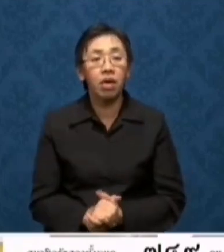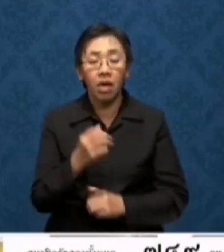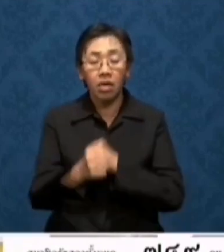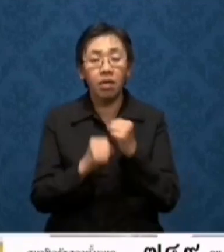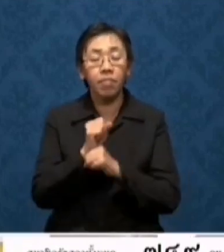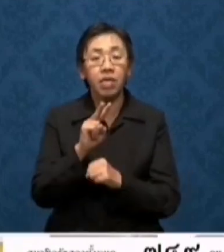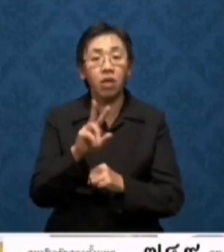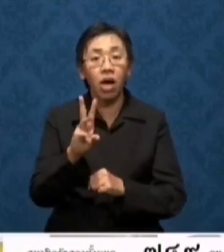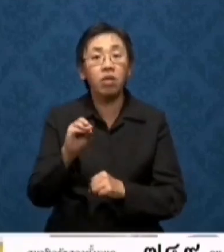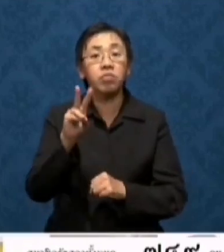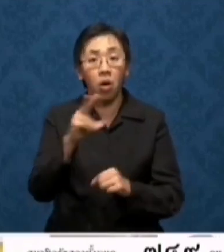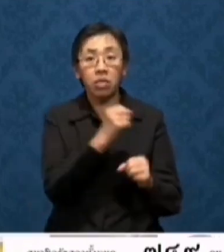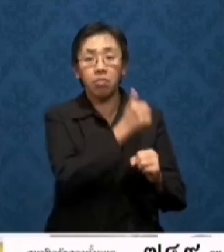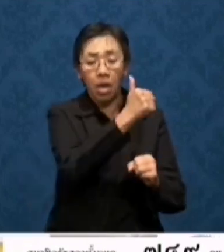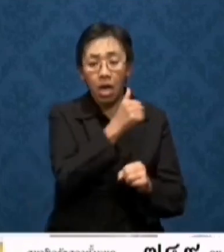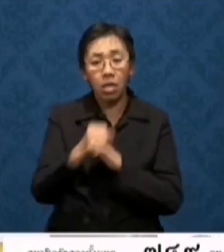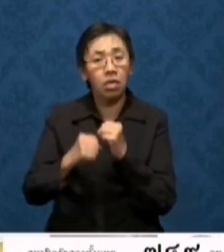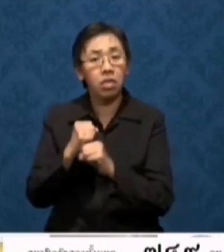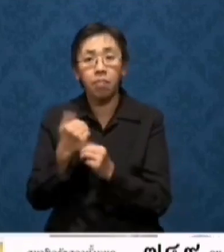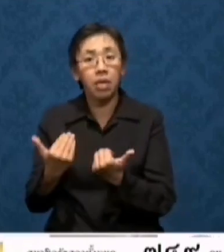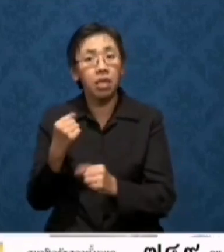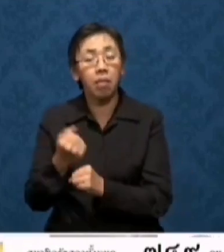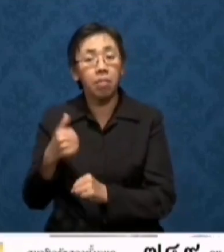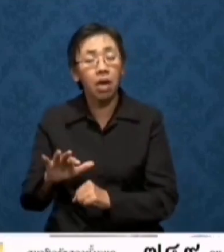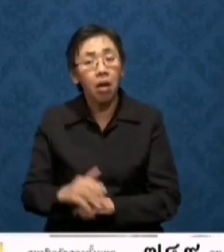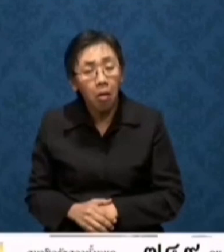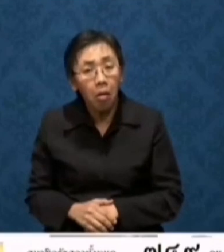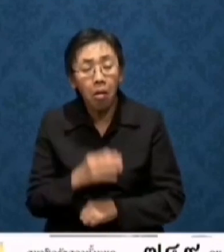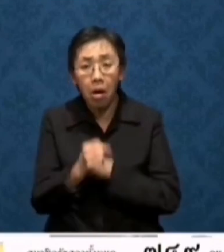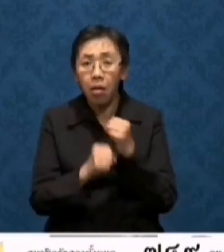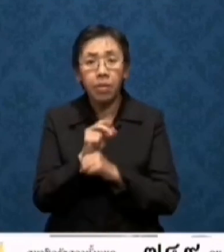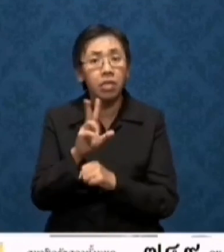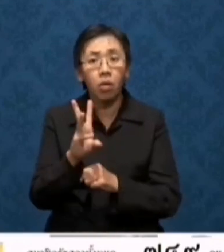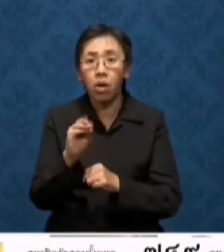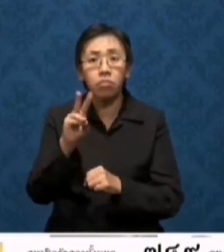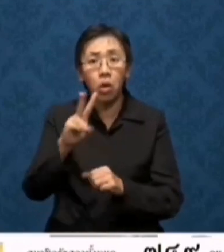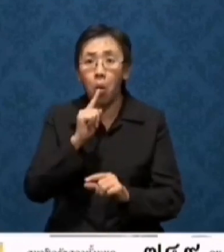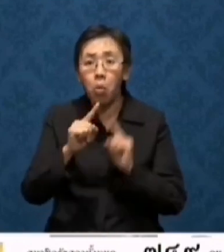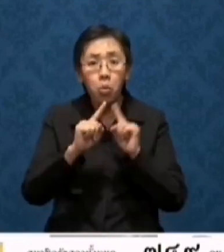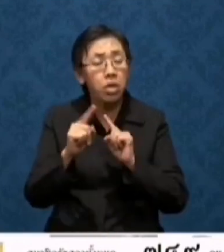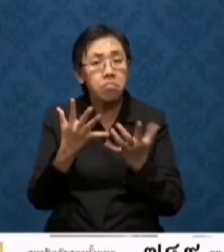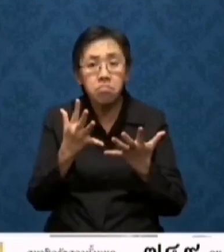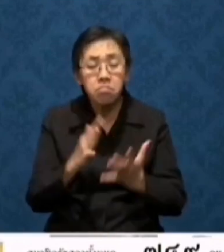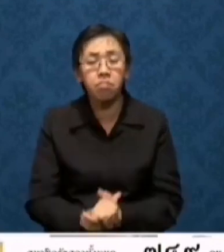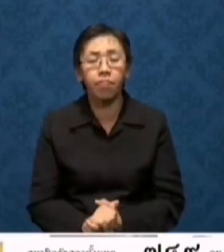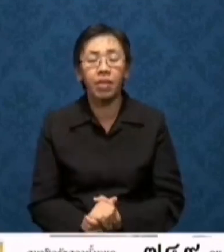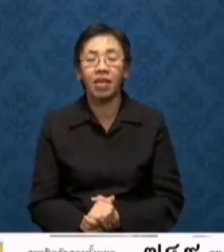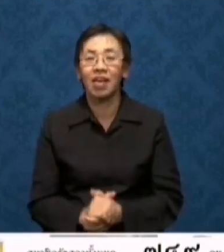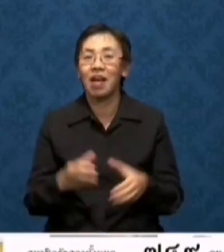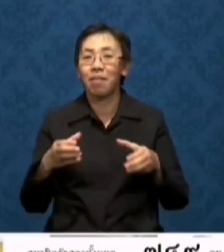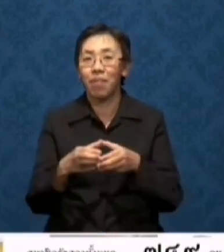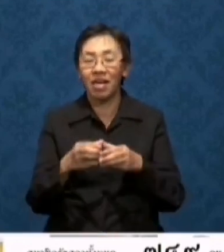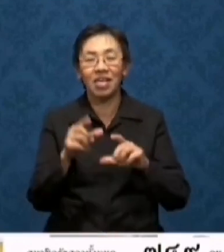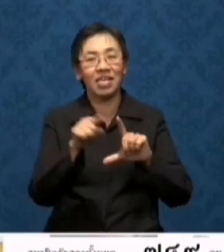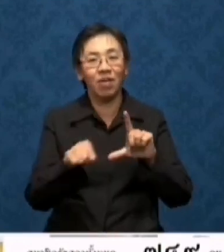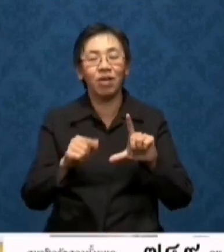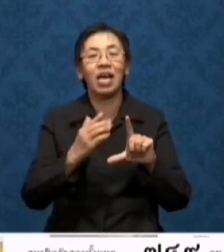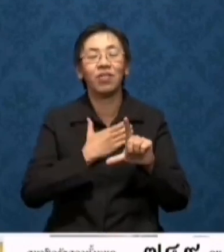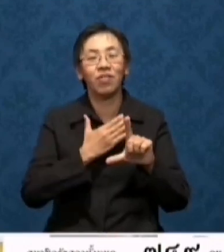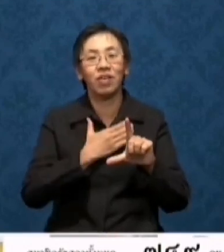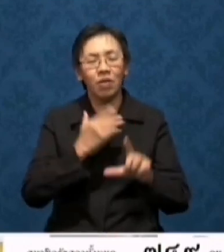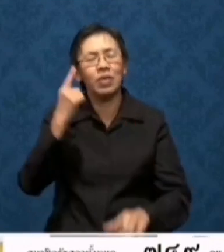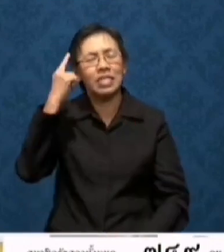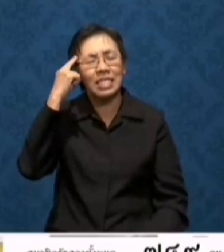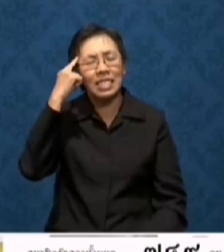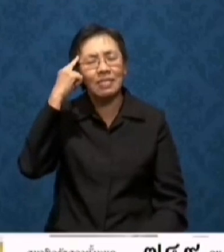ี่ปีหกสองเค้าทำกได้ตอนป 6-2 ประเดนเห่ี้ไมมีเลยครับดังนั้น พักเก้าไกล เราจึง